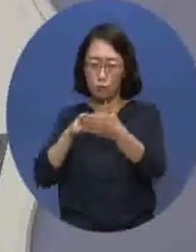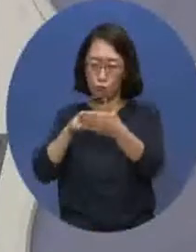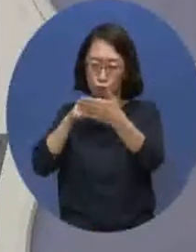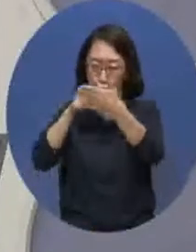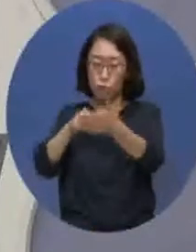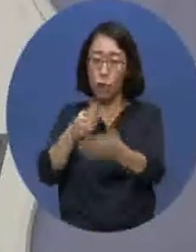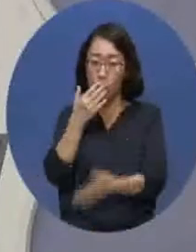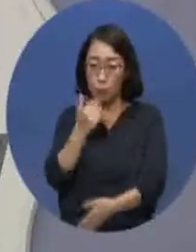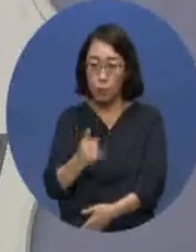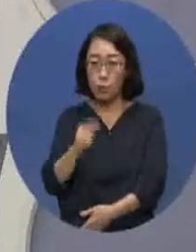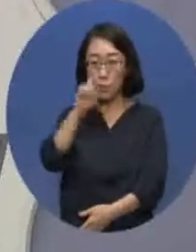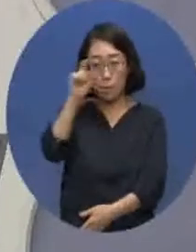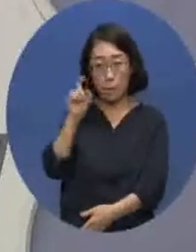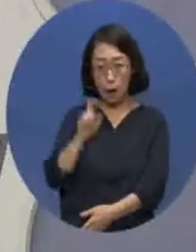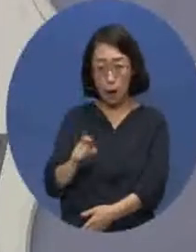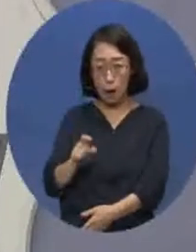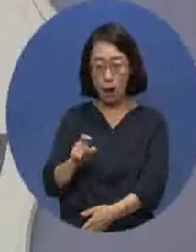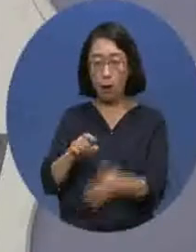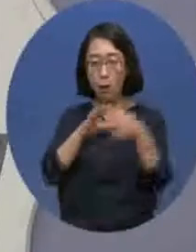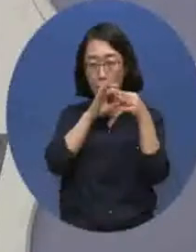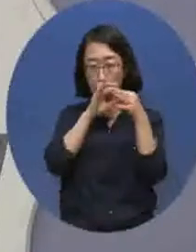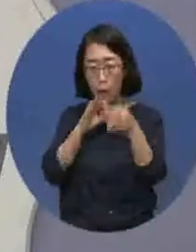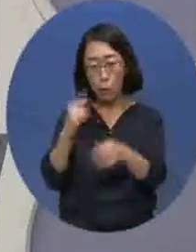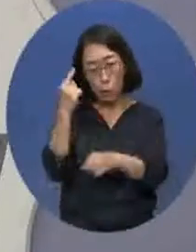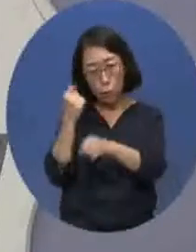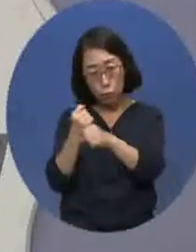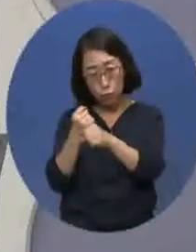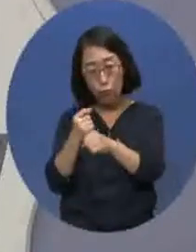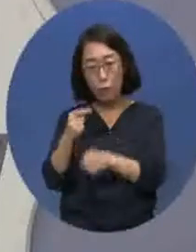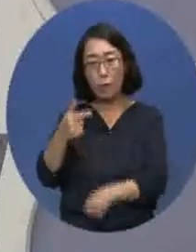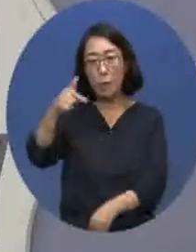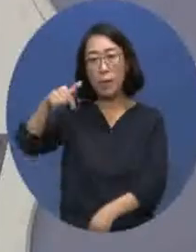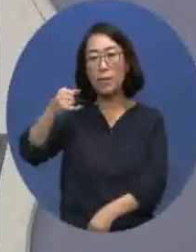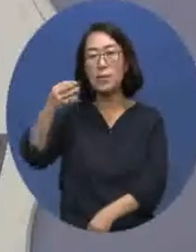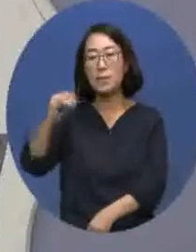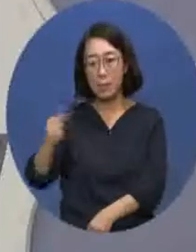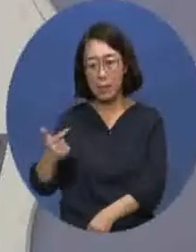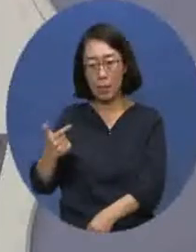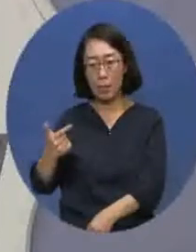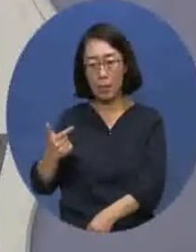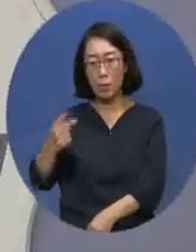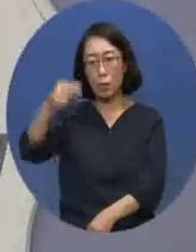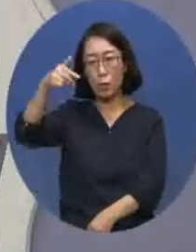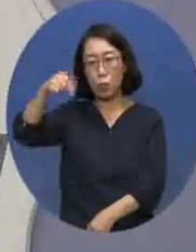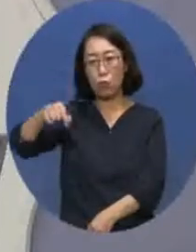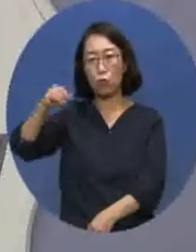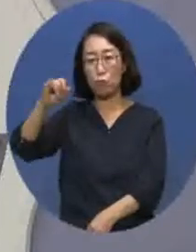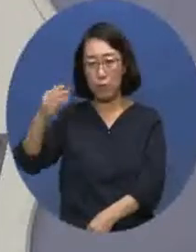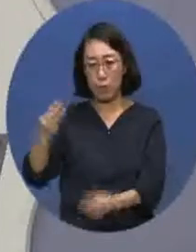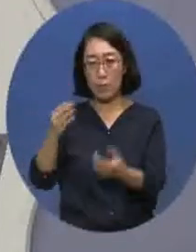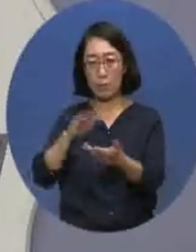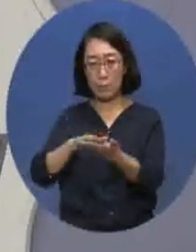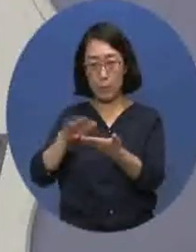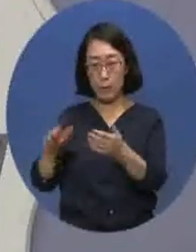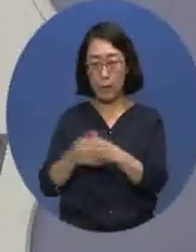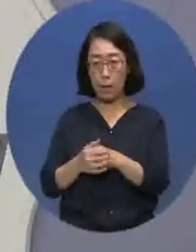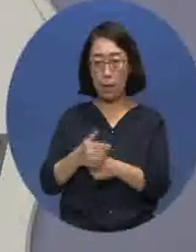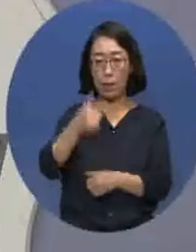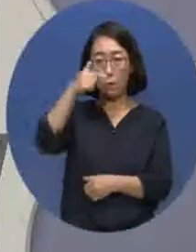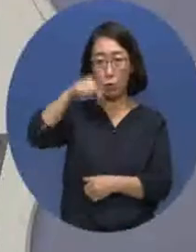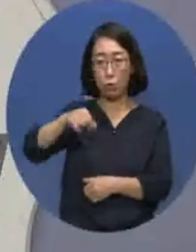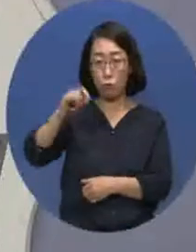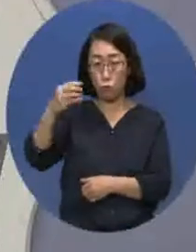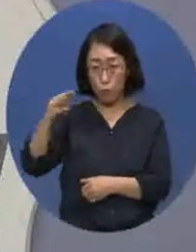것을 영어 추진하는 게 어 그린 류 드립니다 그래서 우리 지금 문재인 정보에서는 요 d 라는